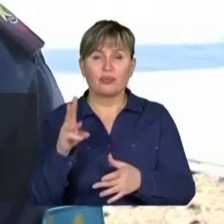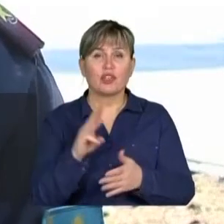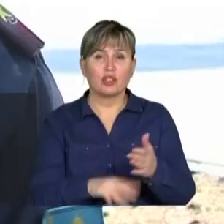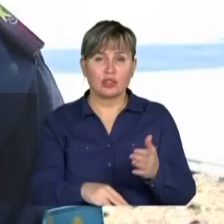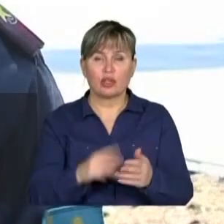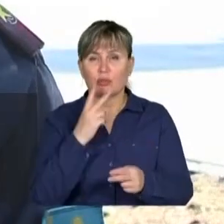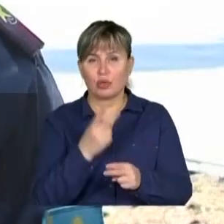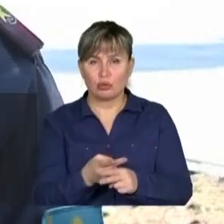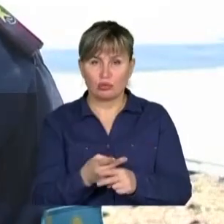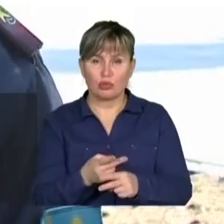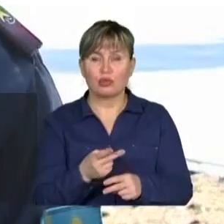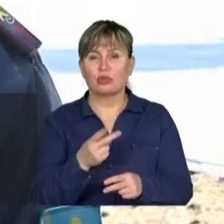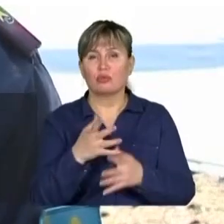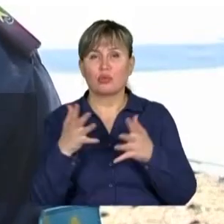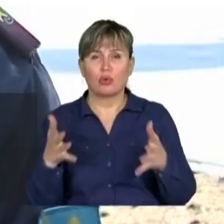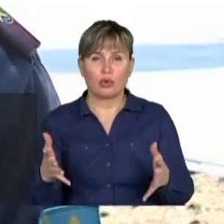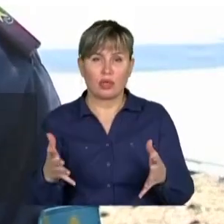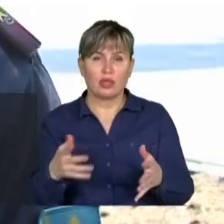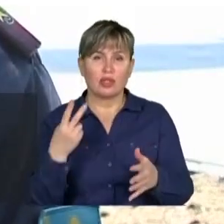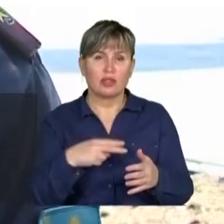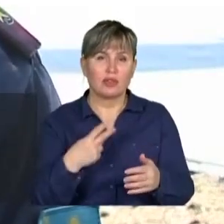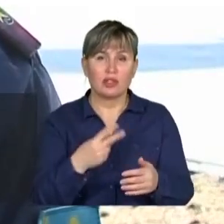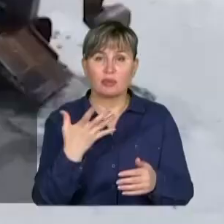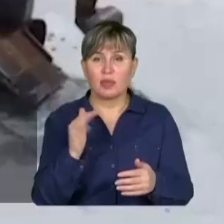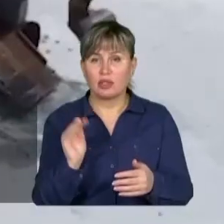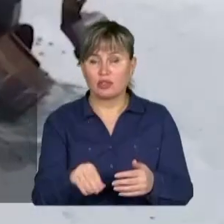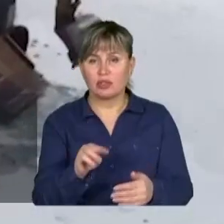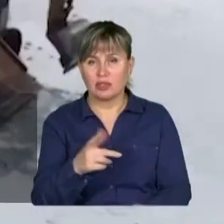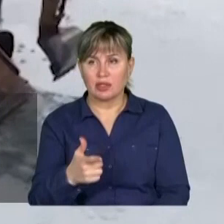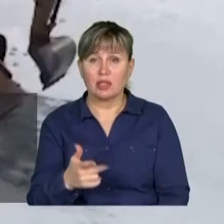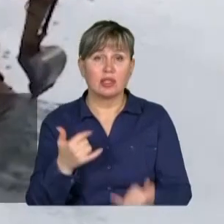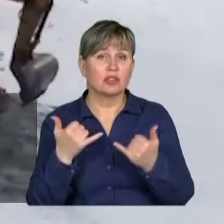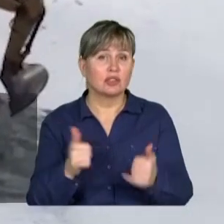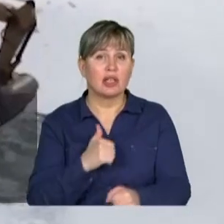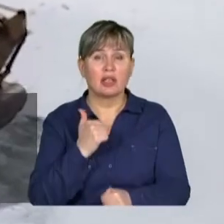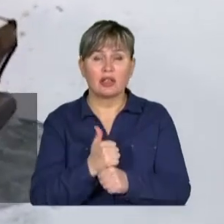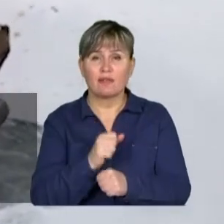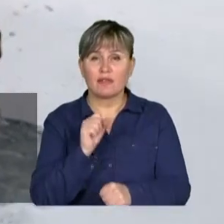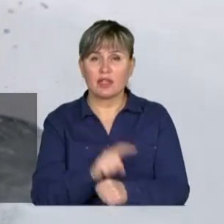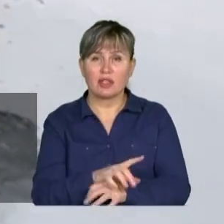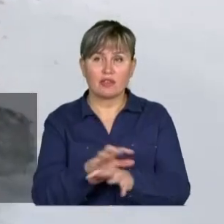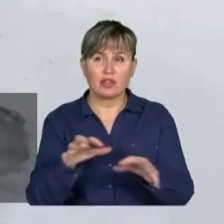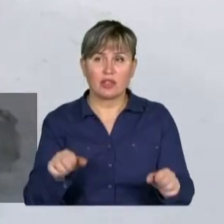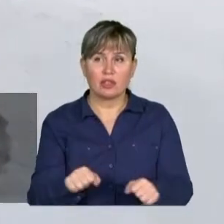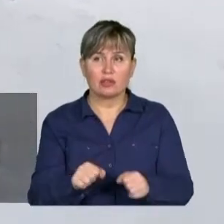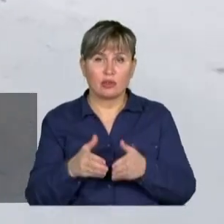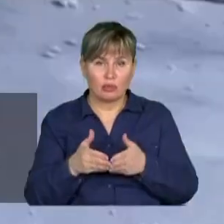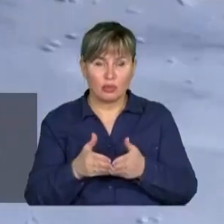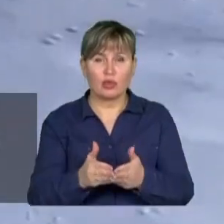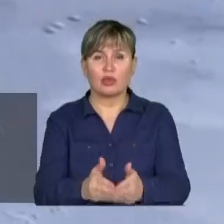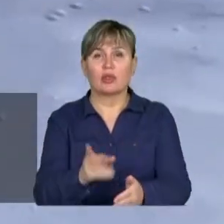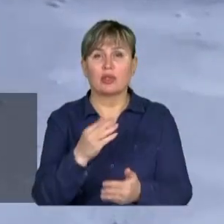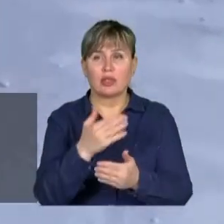нее предусмотрен более 25 тысяч тенге. Но сейчас главная задача властей – запустить уже паромы, поэтому для